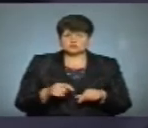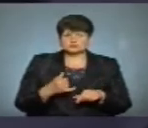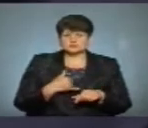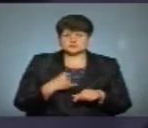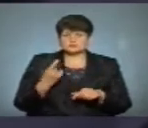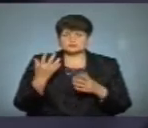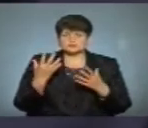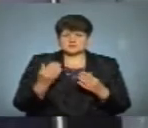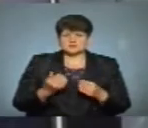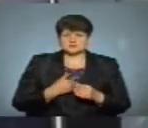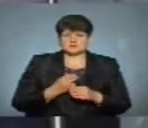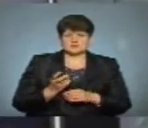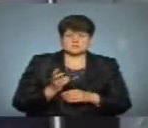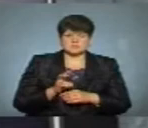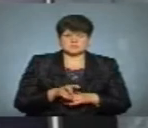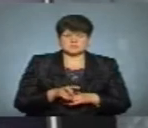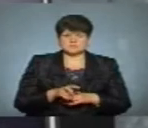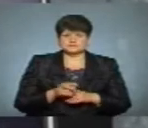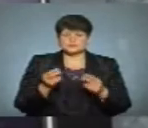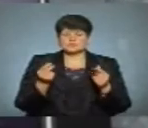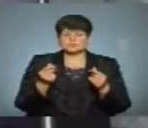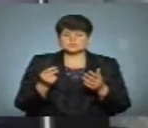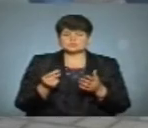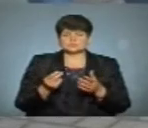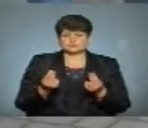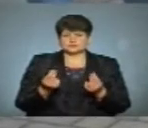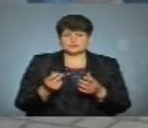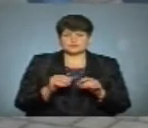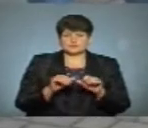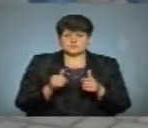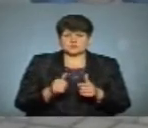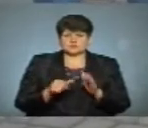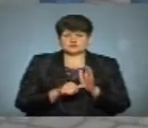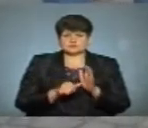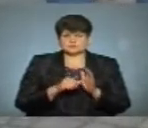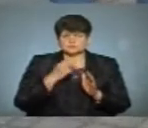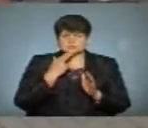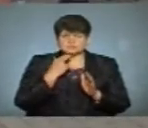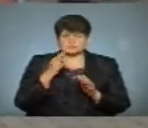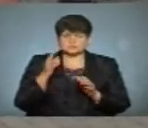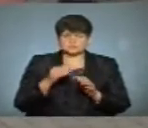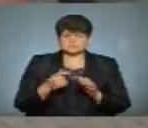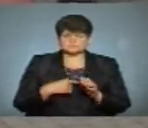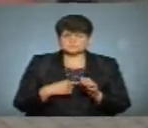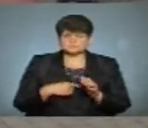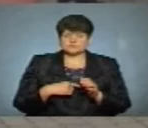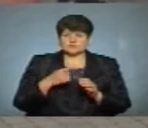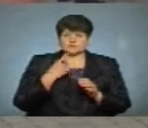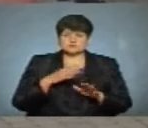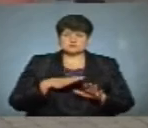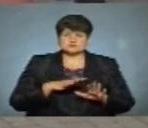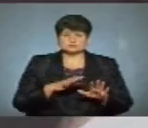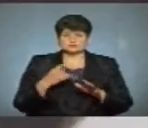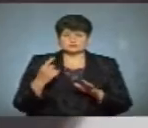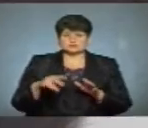один день всі захотіли прийти. Грошову компенсацію для себе підприємці оформляють 6 червня, розповіла заступниця директора обласного